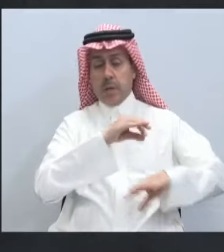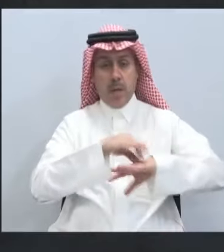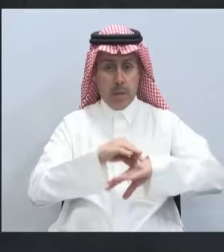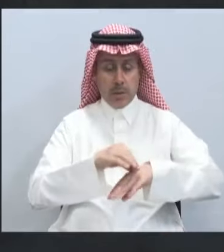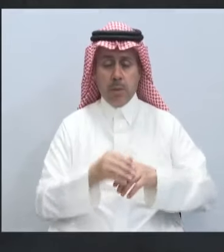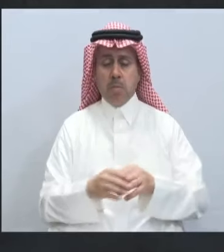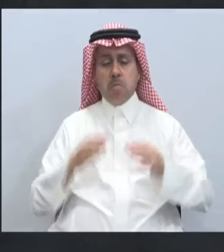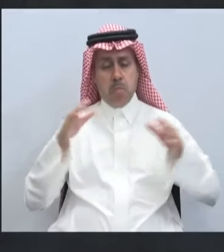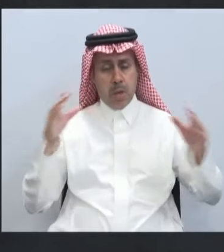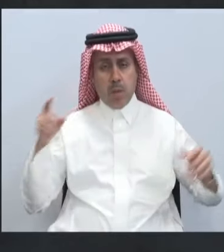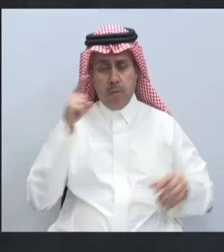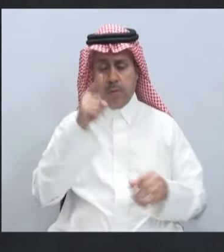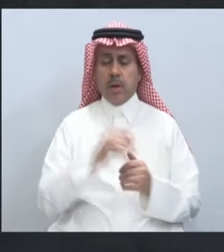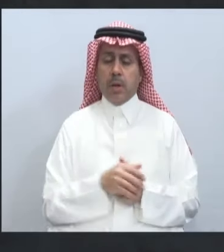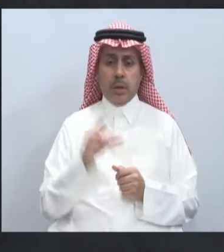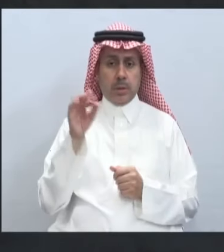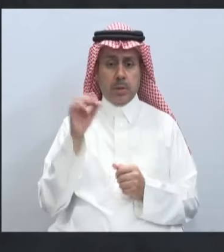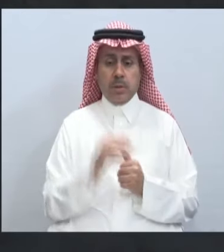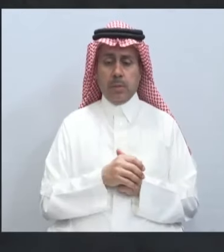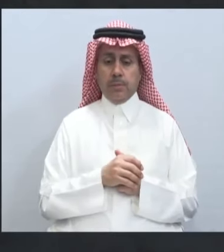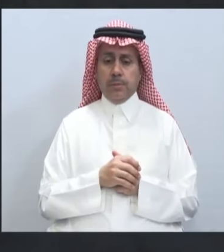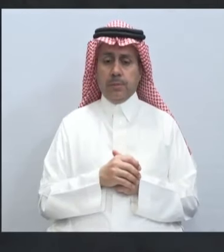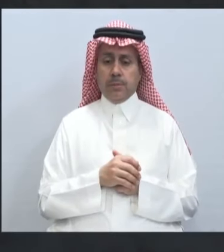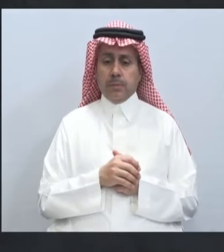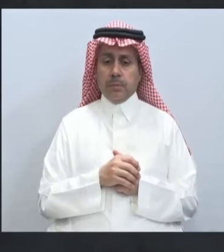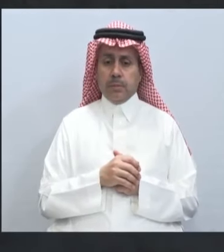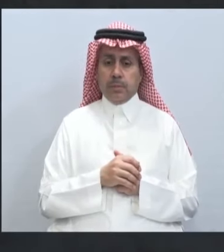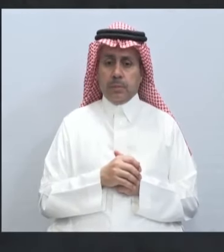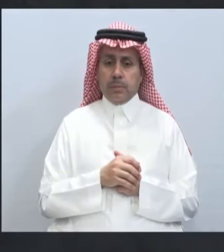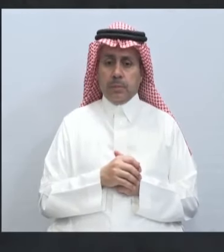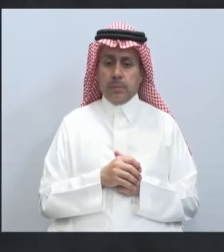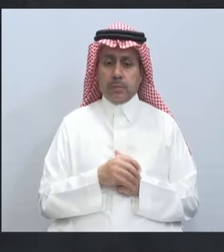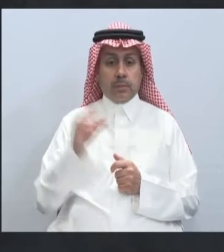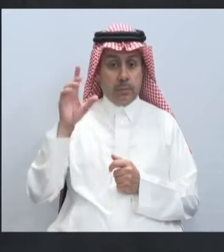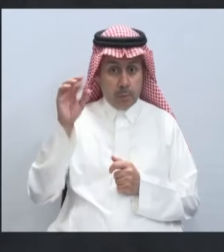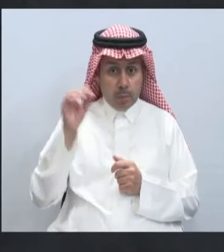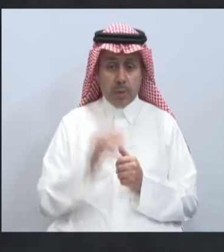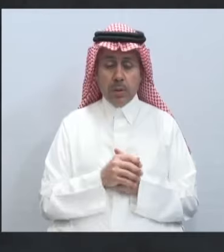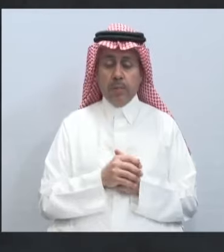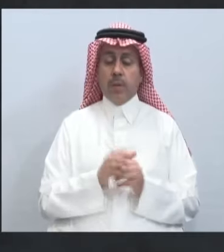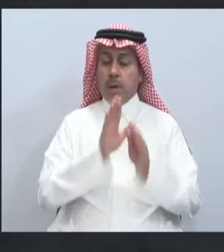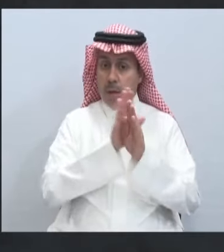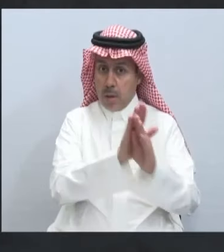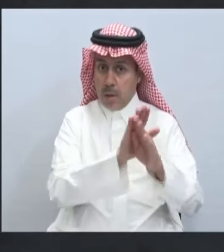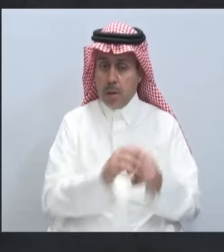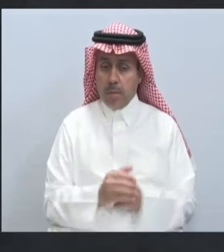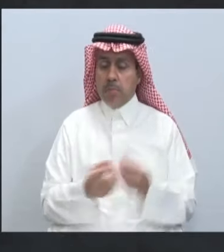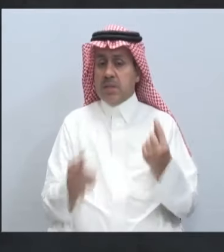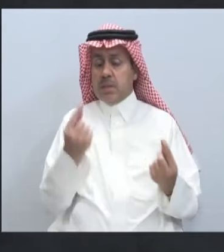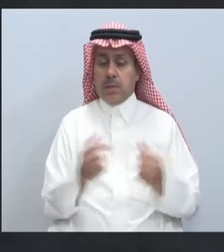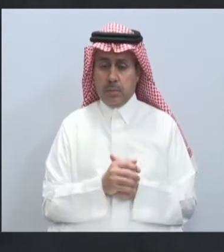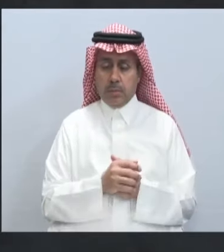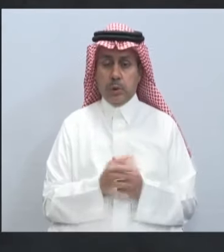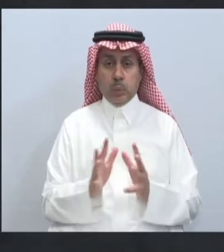اقول بارك الله فيك احسنت ايضا ممتاز العنايه بالزرع